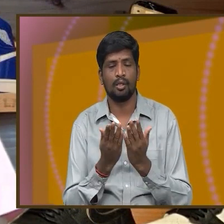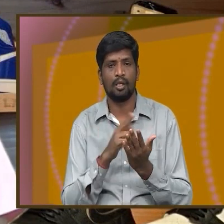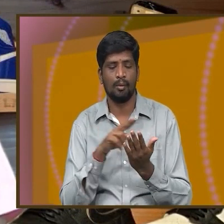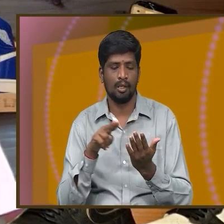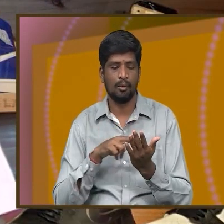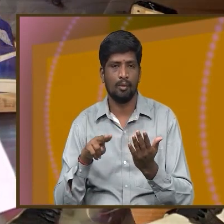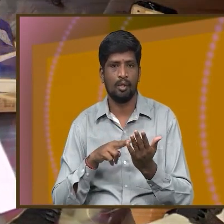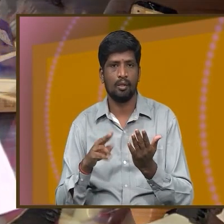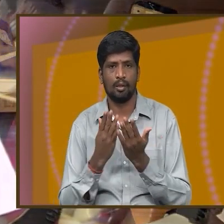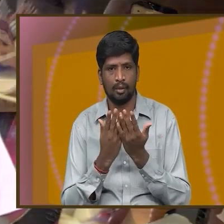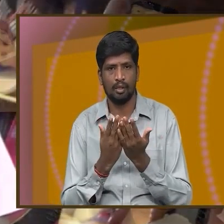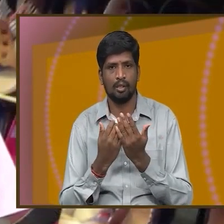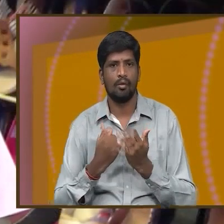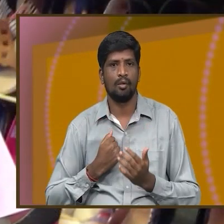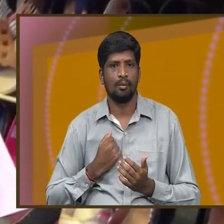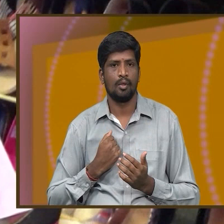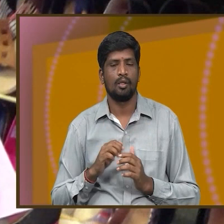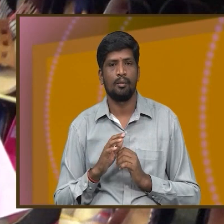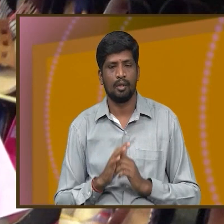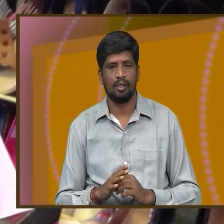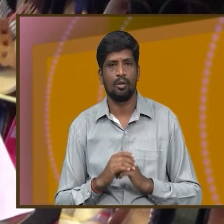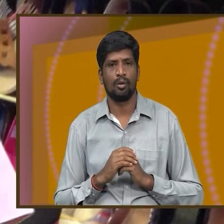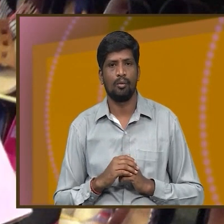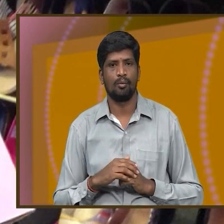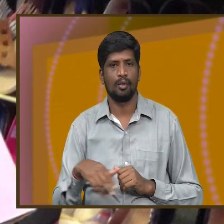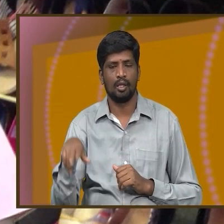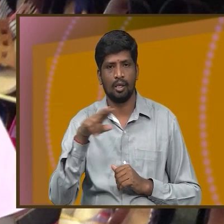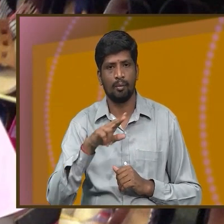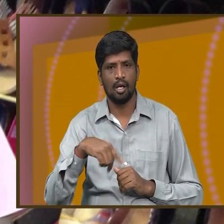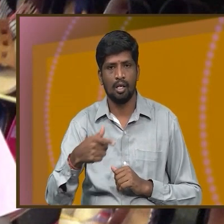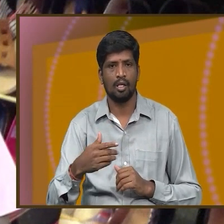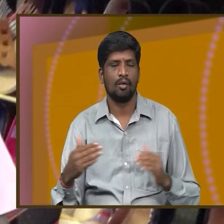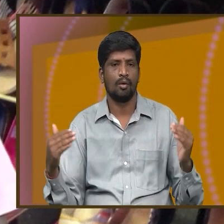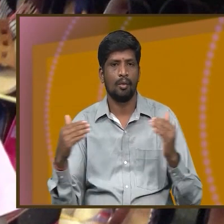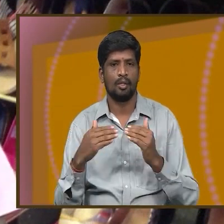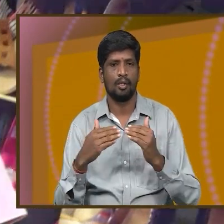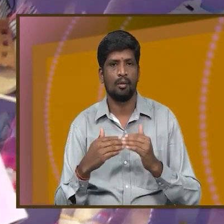தேடி நீங்கள் படியுங்கள். படிப்பதற்கு ரொம்ப சுவையாகவும் இனிமையாகவும் இருக்கும்.